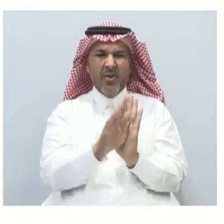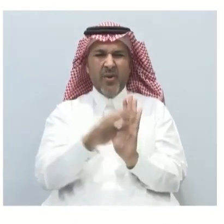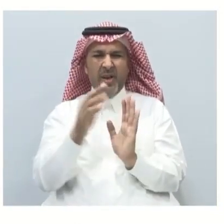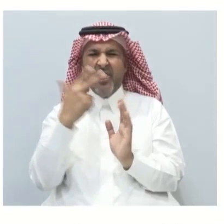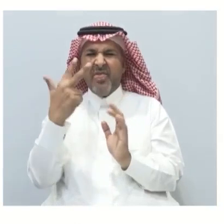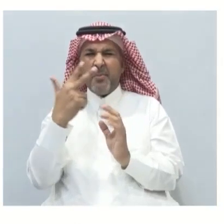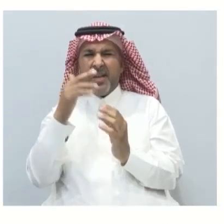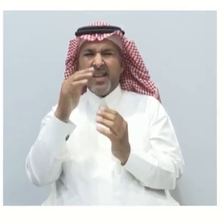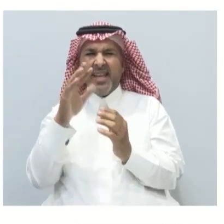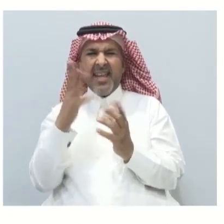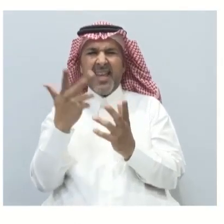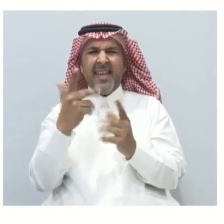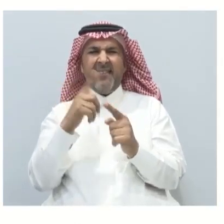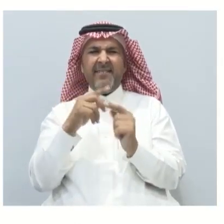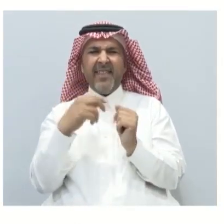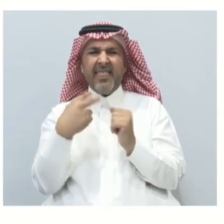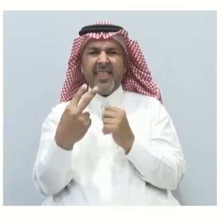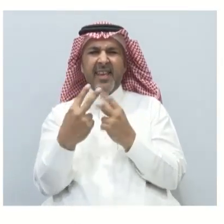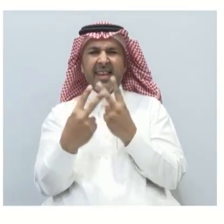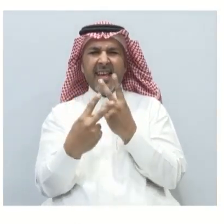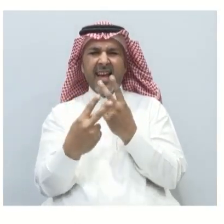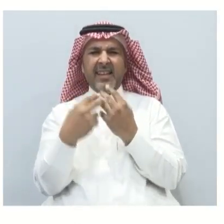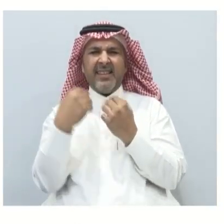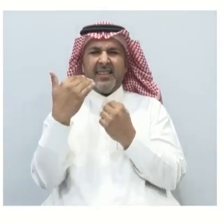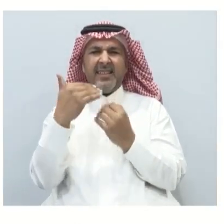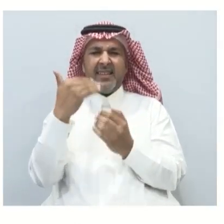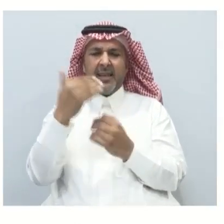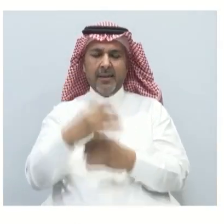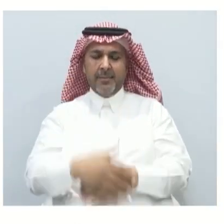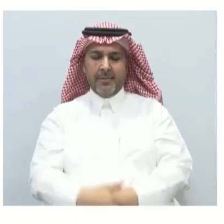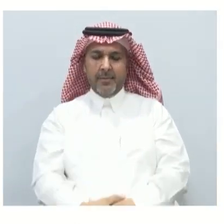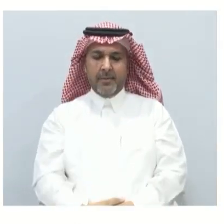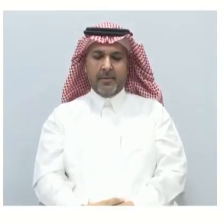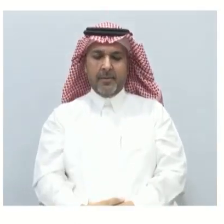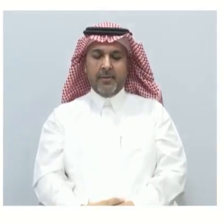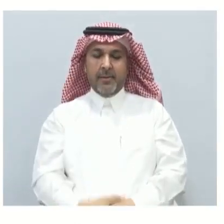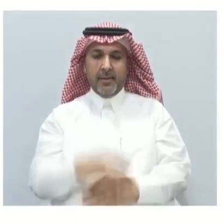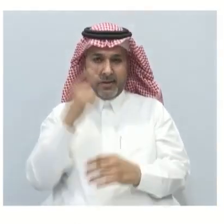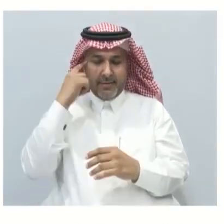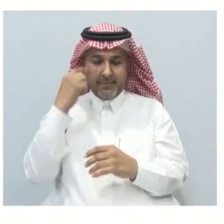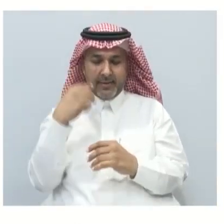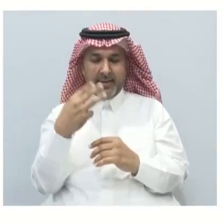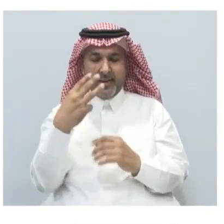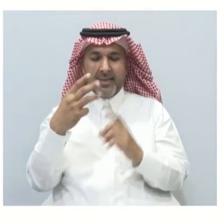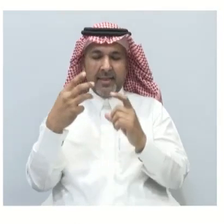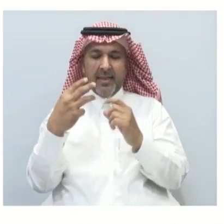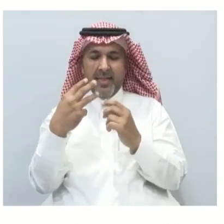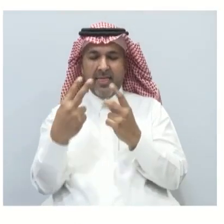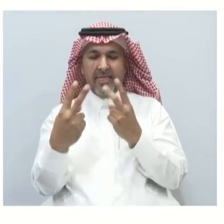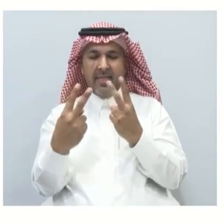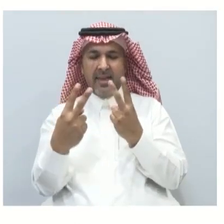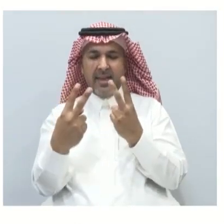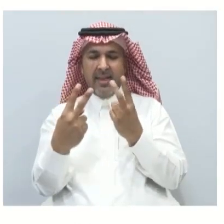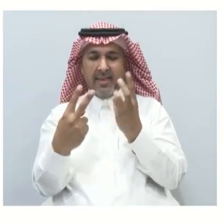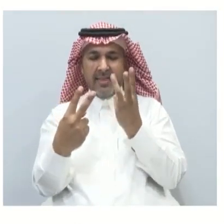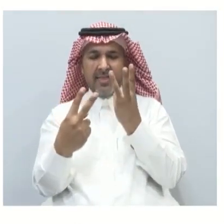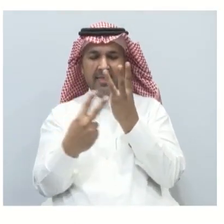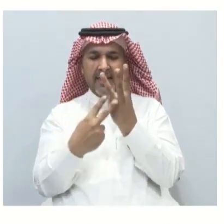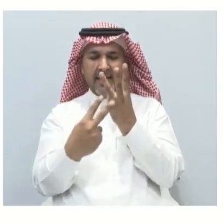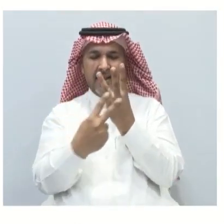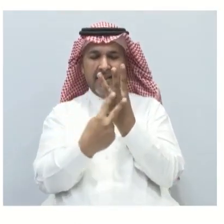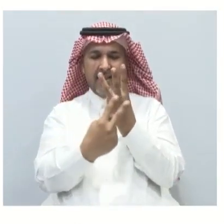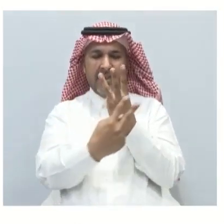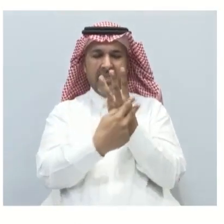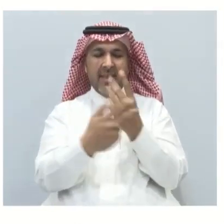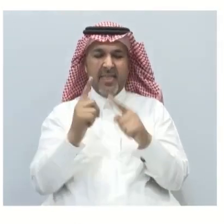احولها الى 2 تكعيب ولا ننسى ان كلها عليها ايش تكعيب بهذا الشكل ش